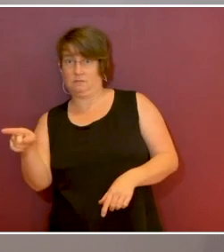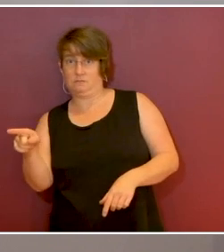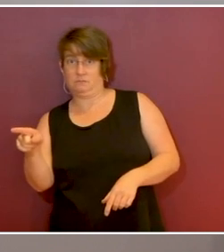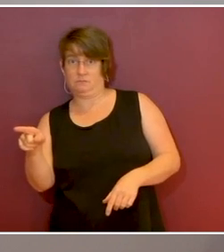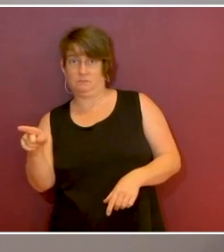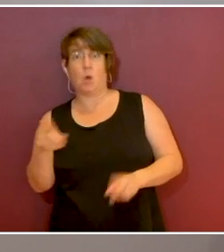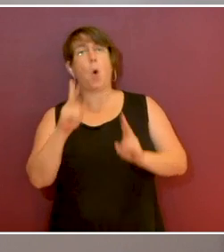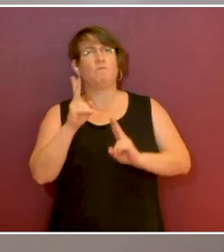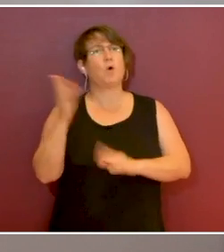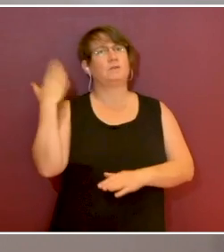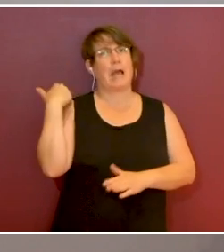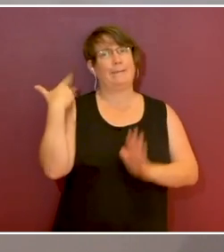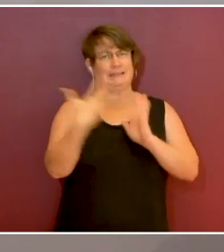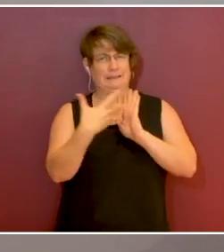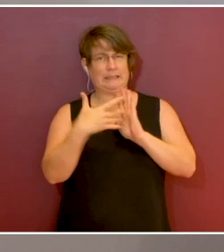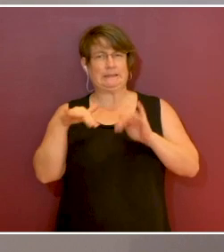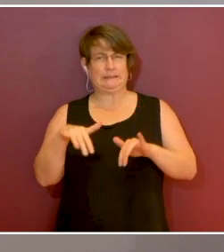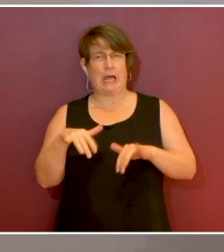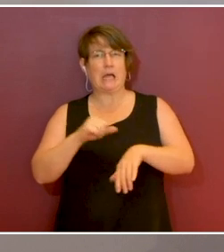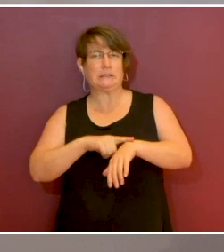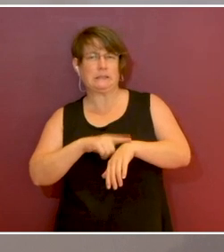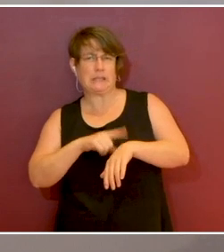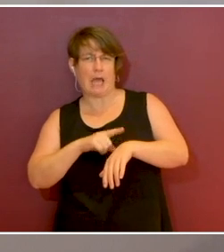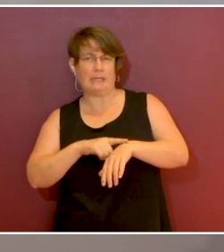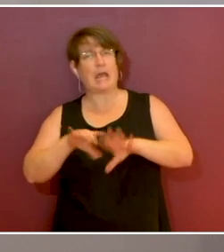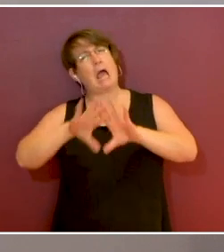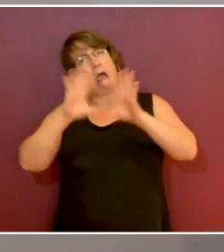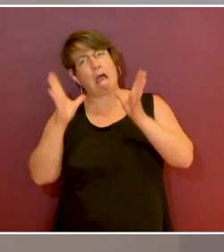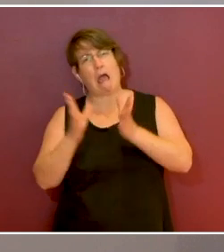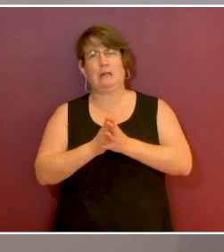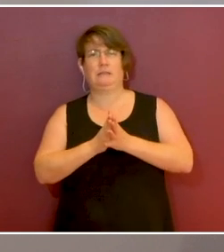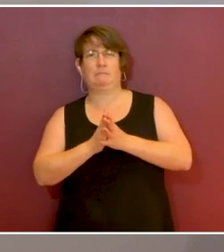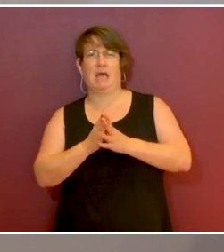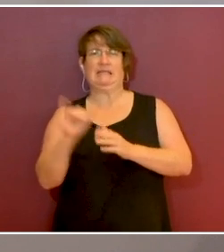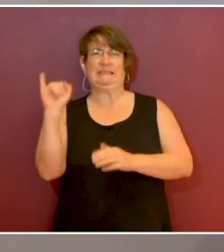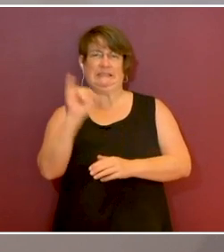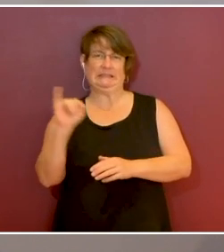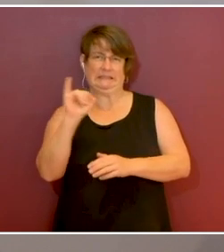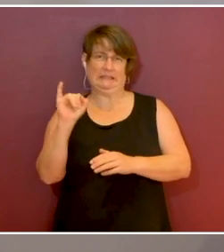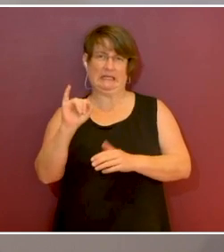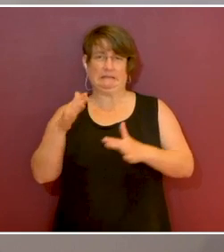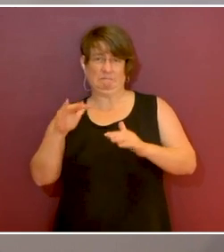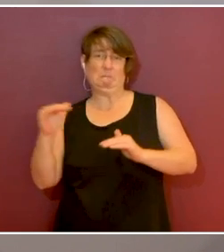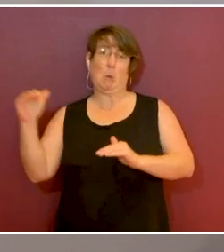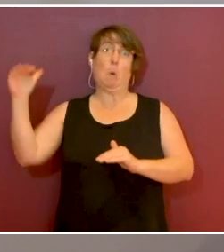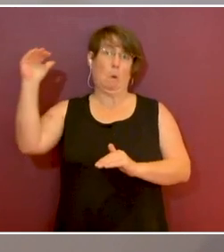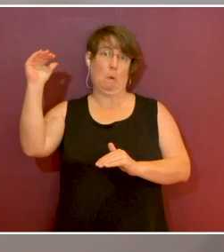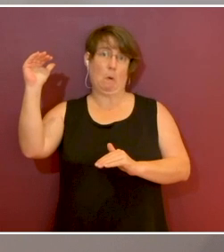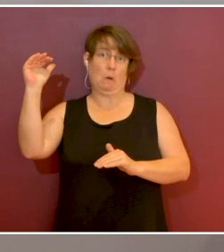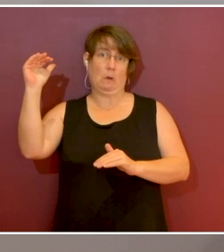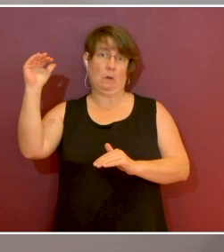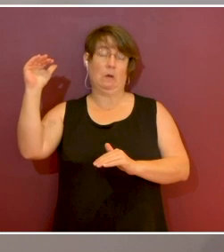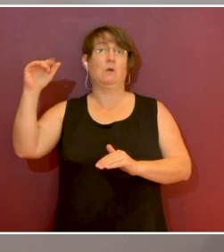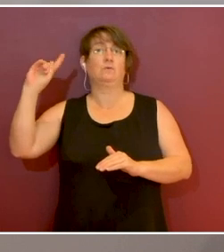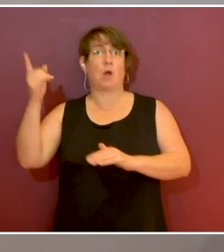war mit einer vergleichsweise hohen allgemeinen Inzidenz und eben der zunehmenden